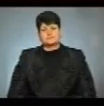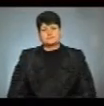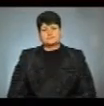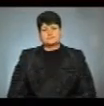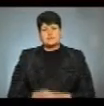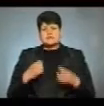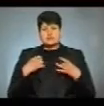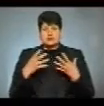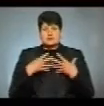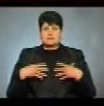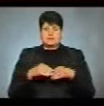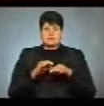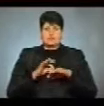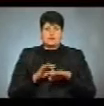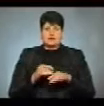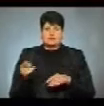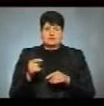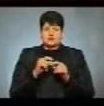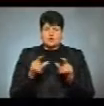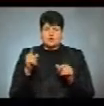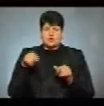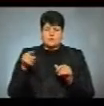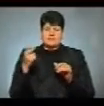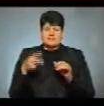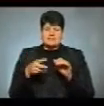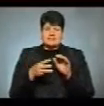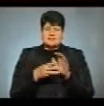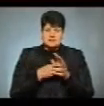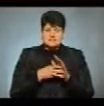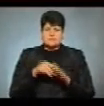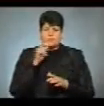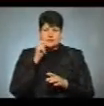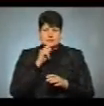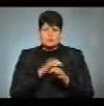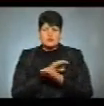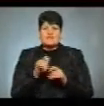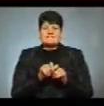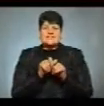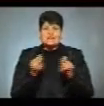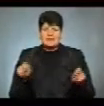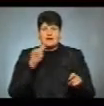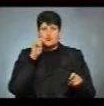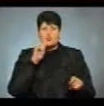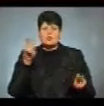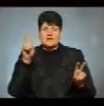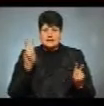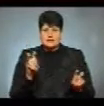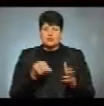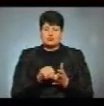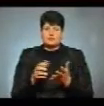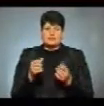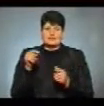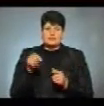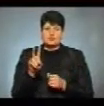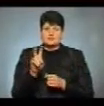Свято сім'ї провели у Тернопільській школі номер 28 у межах всеукраїнського проекту «Відкривай Україну». Участь у заході взяли